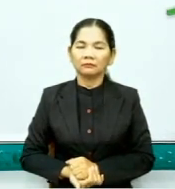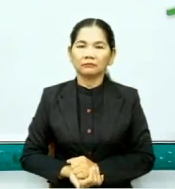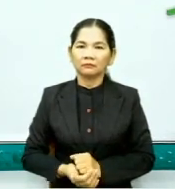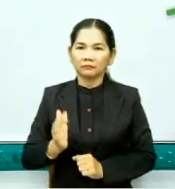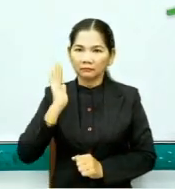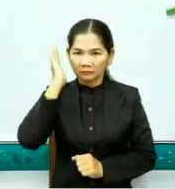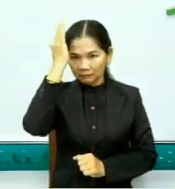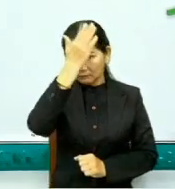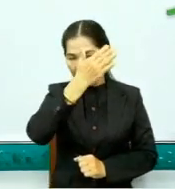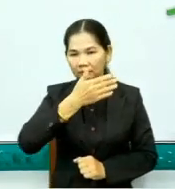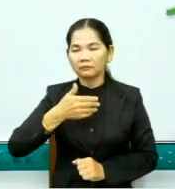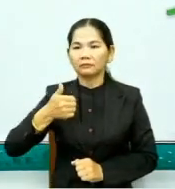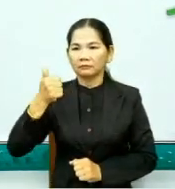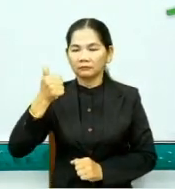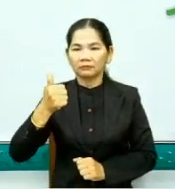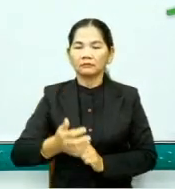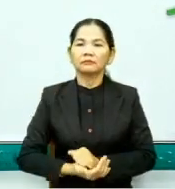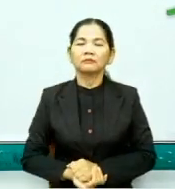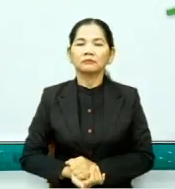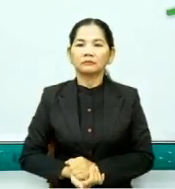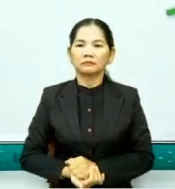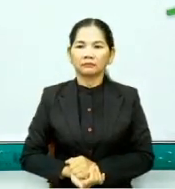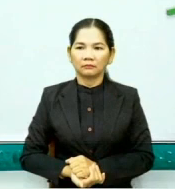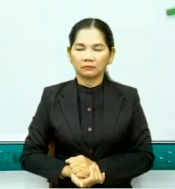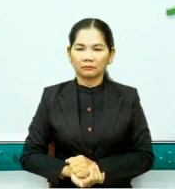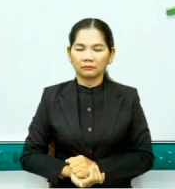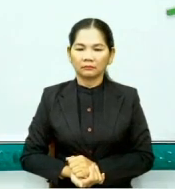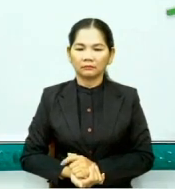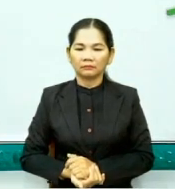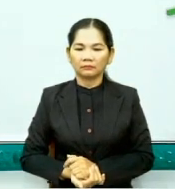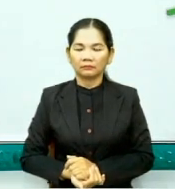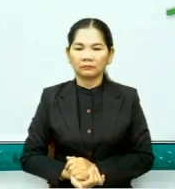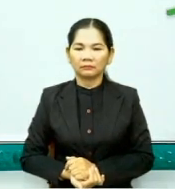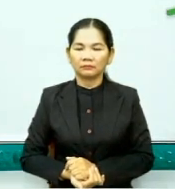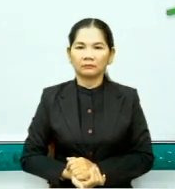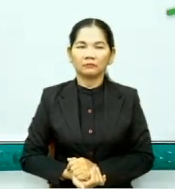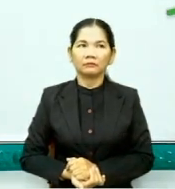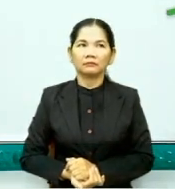ơi miên sầm rá